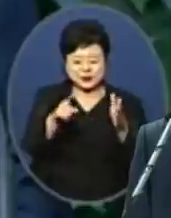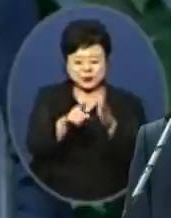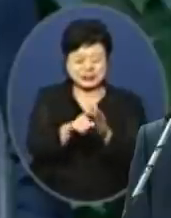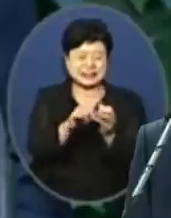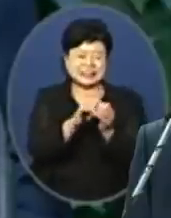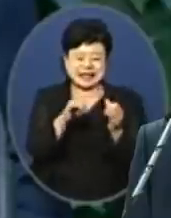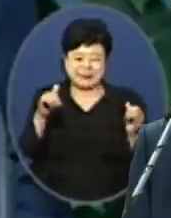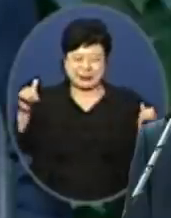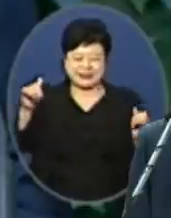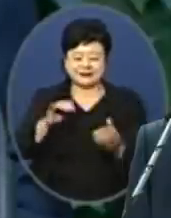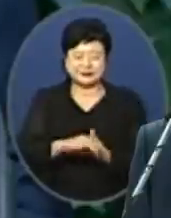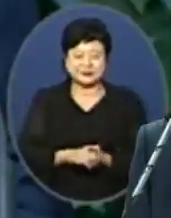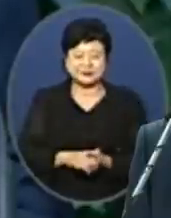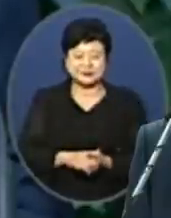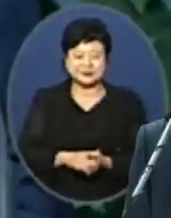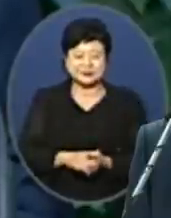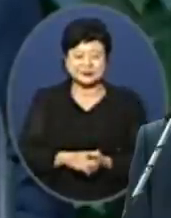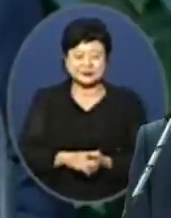사람들은